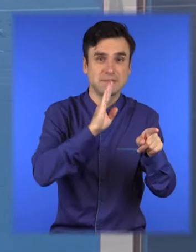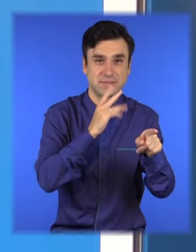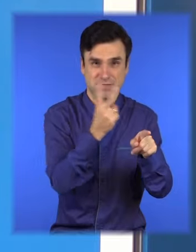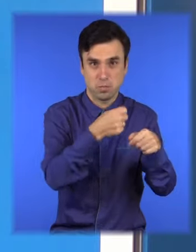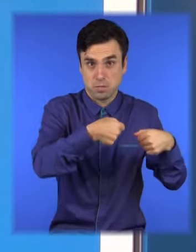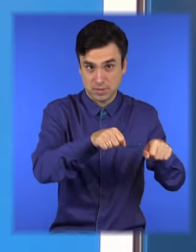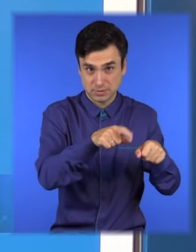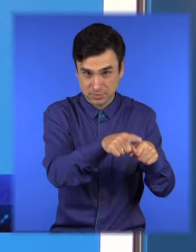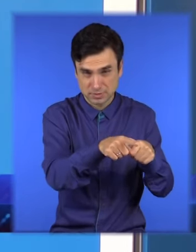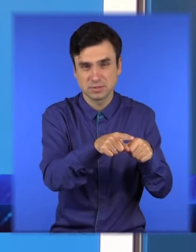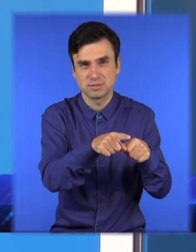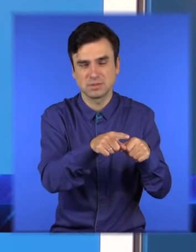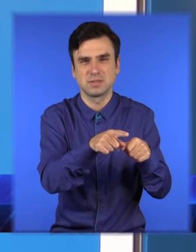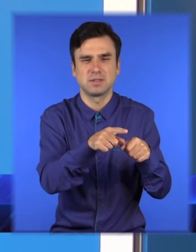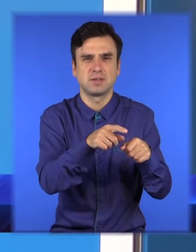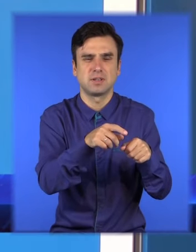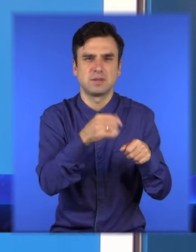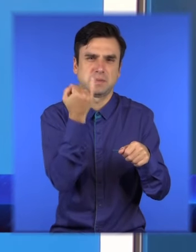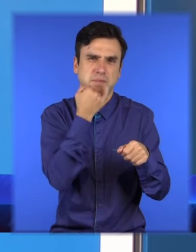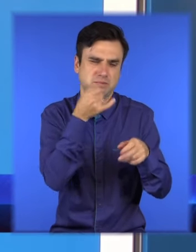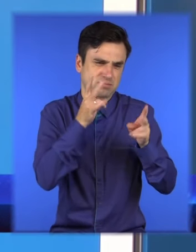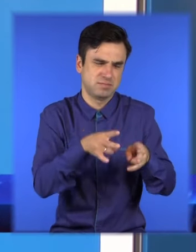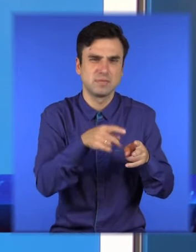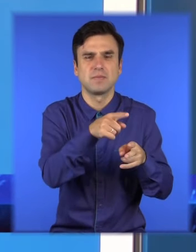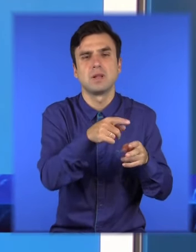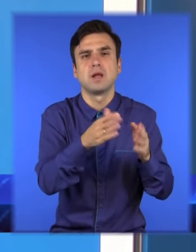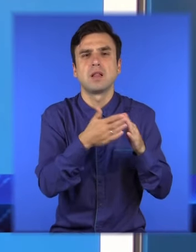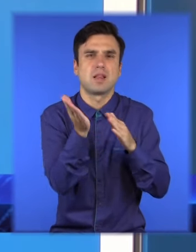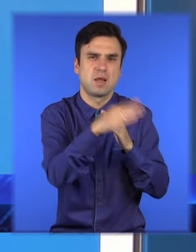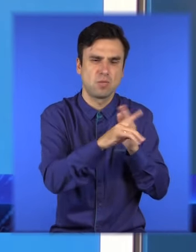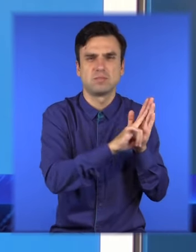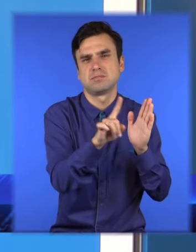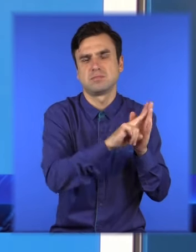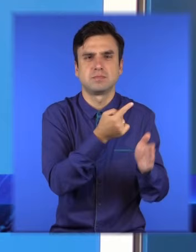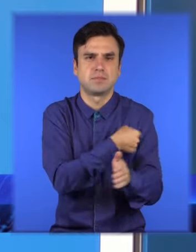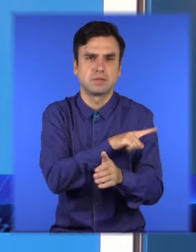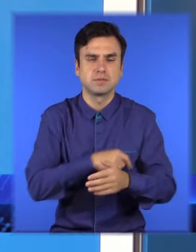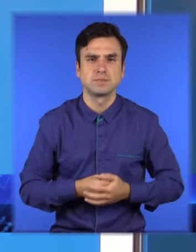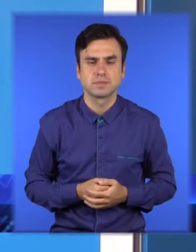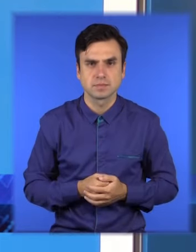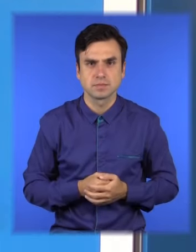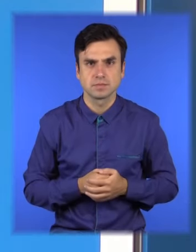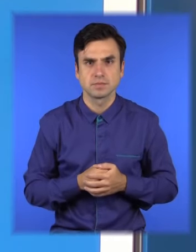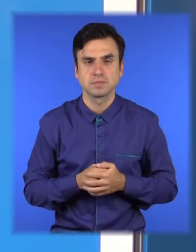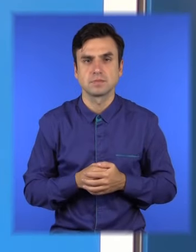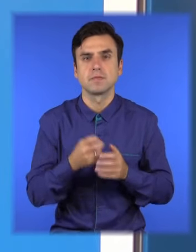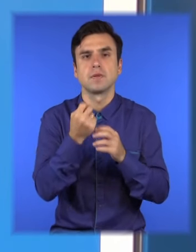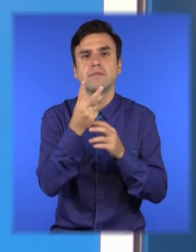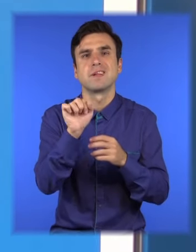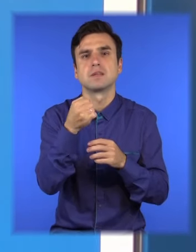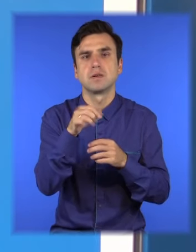правоохоронці. Ввечері 12 серпня до поліції надійшло повідомлення з приводу дорожньо-транспортної пригоди на території Сексаганського району за